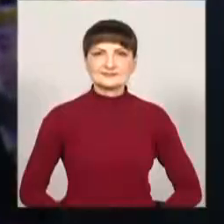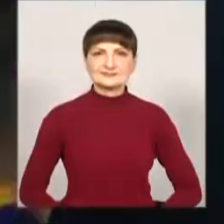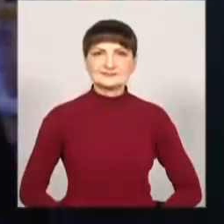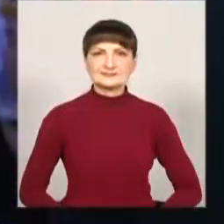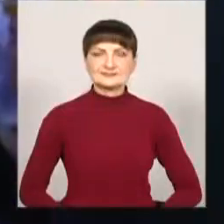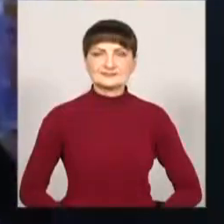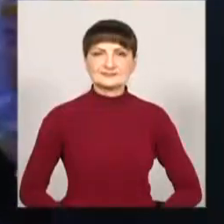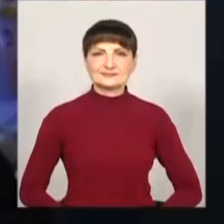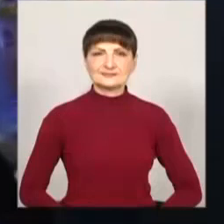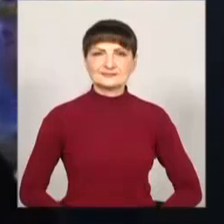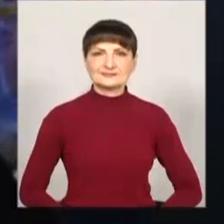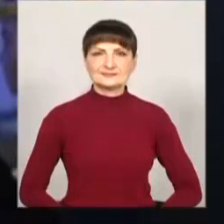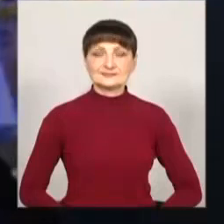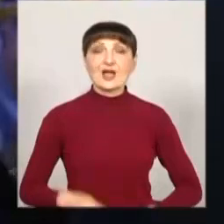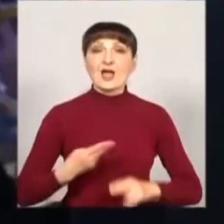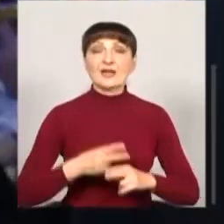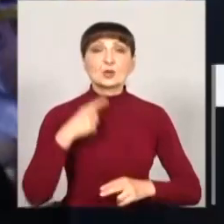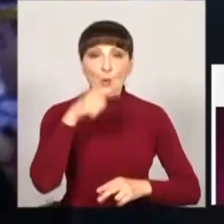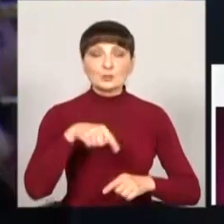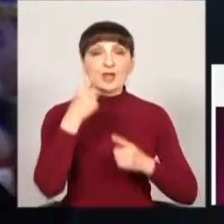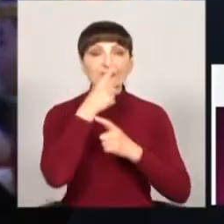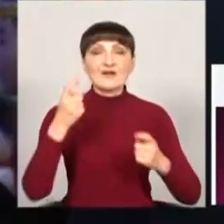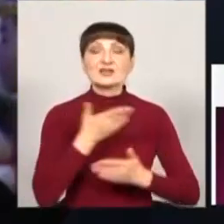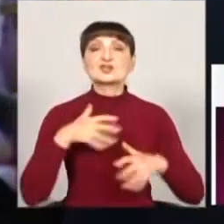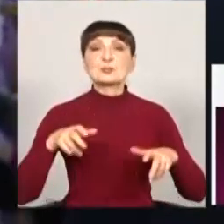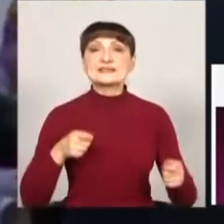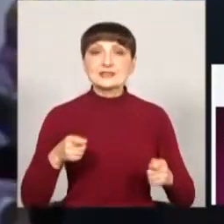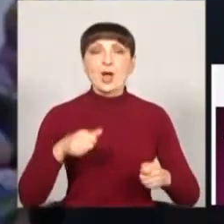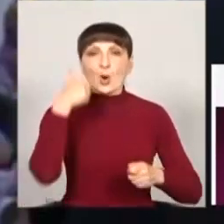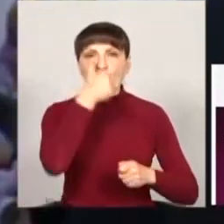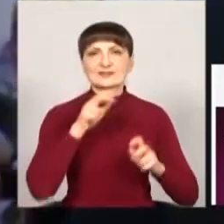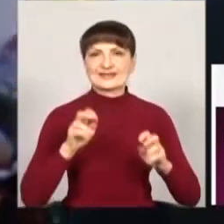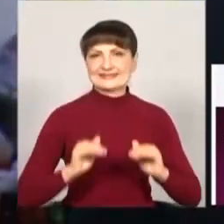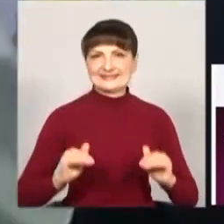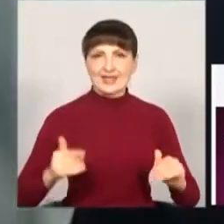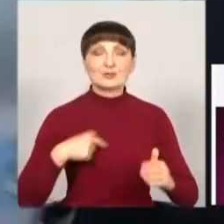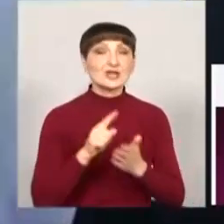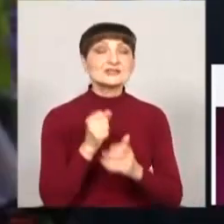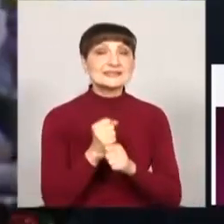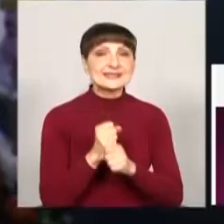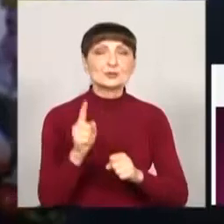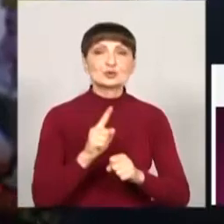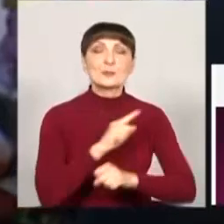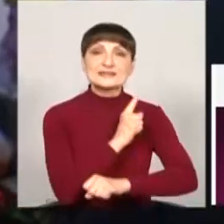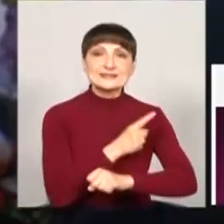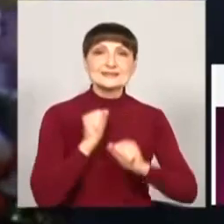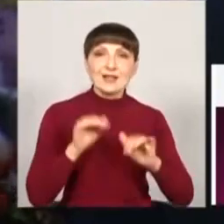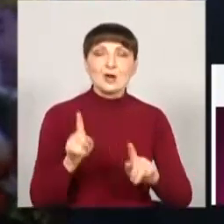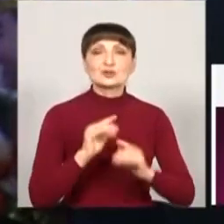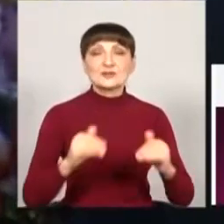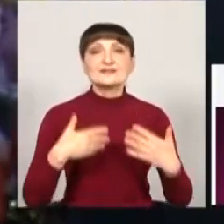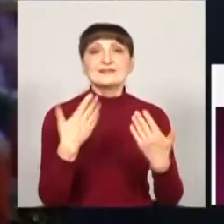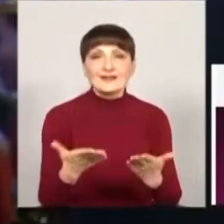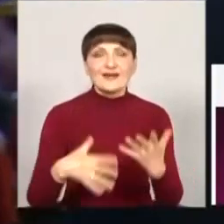minebuilder этот год был объявлен нашим президентом годом детей и мы должны сделать все что в наших силах чтобы дать детям возможность